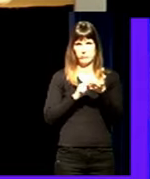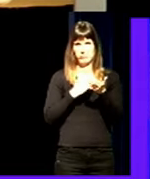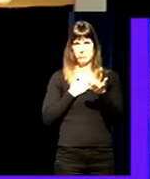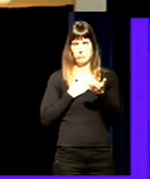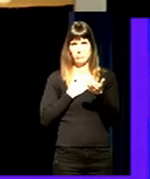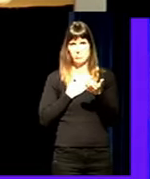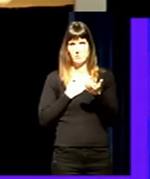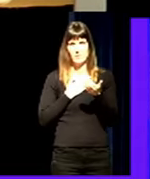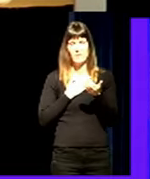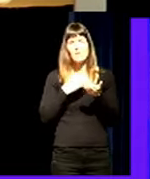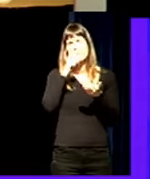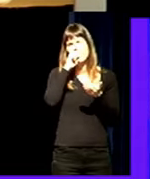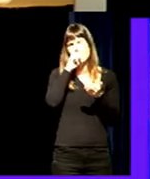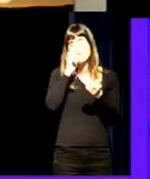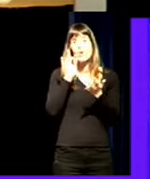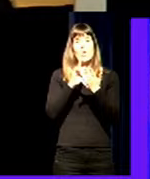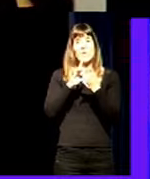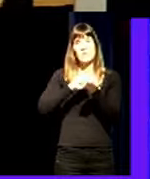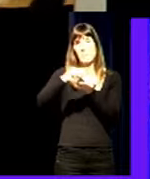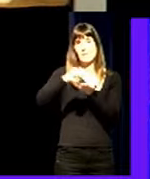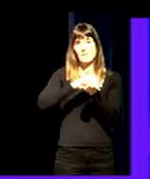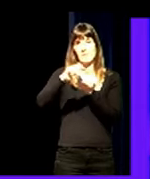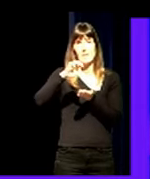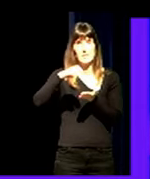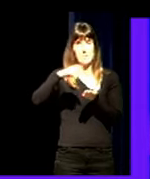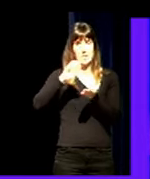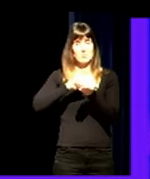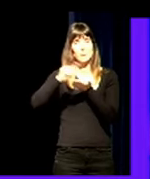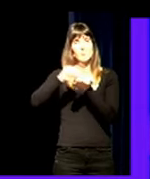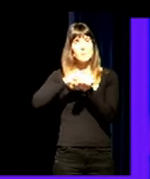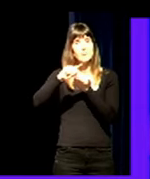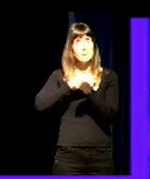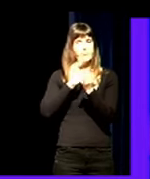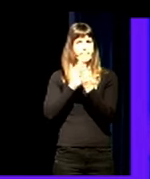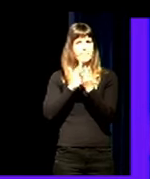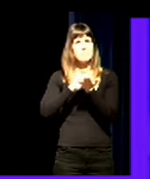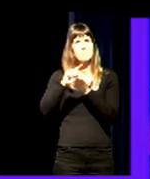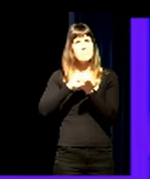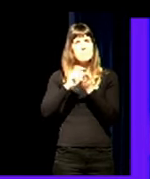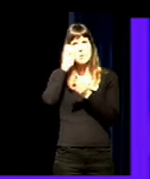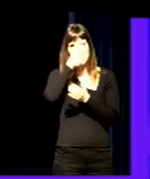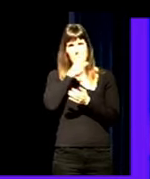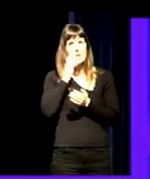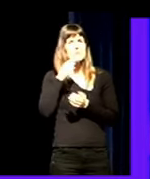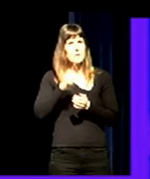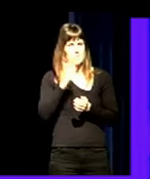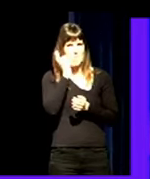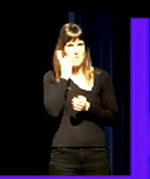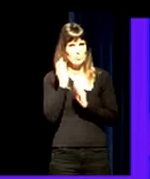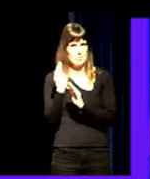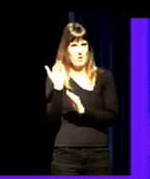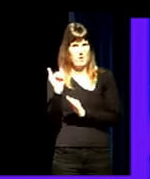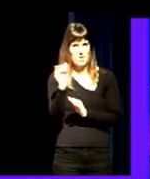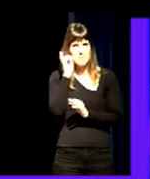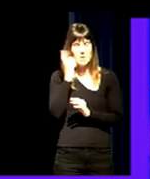por SMS, bale? Baina, nire gura ezko zeuritaten, ez da, dezakeleko telefonoa. Eta niri, benetan, ez da,